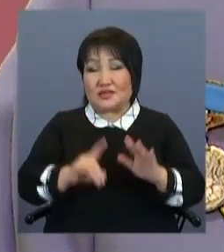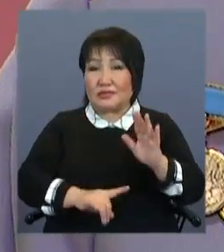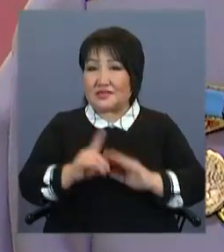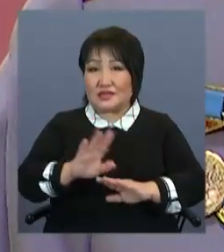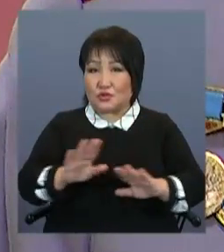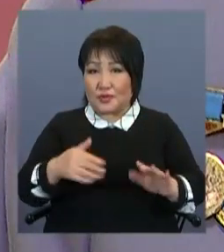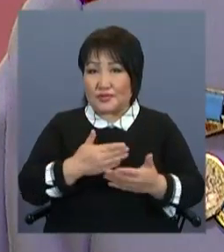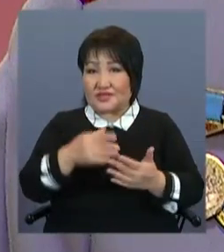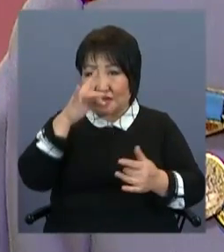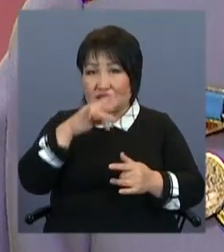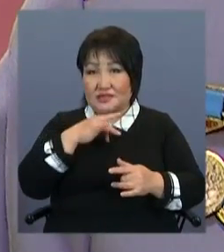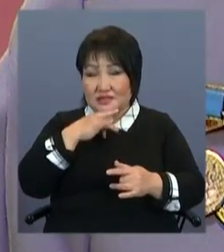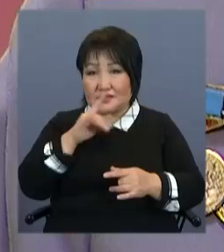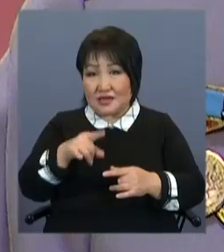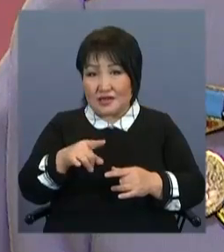40-шы армия болды.